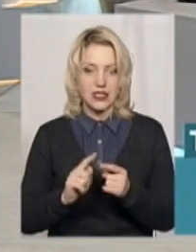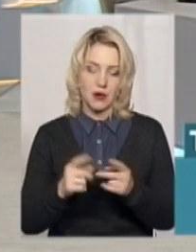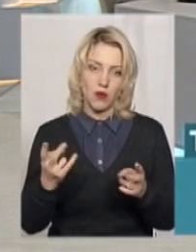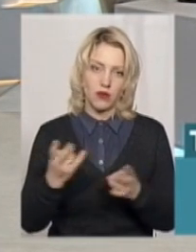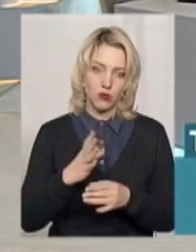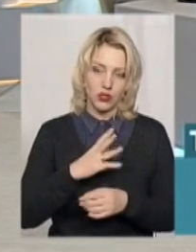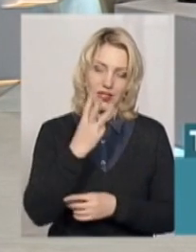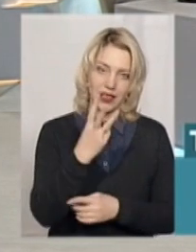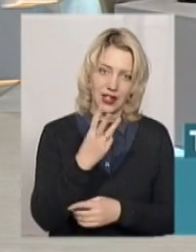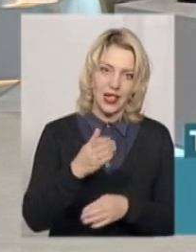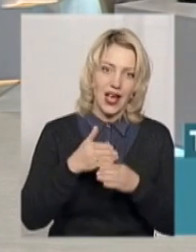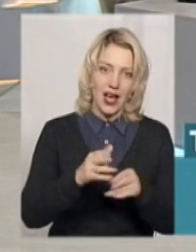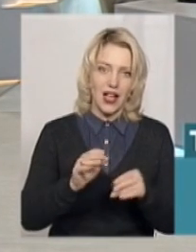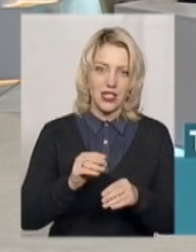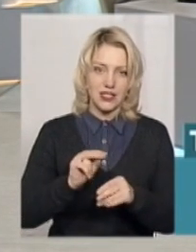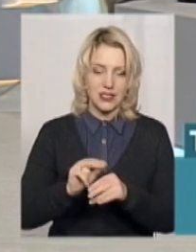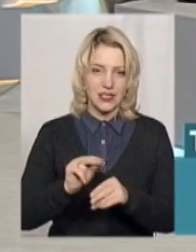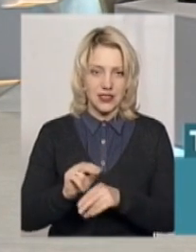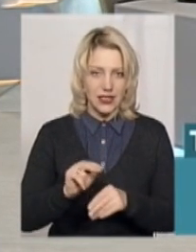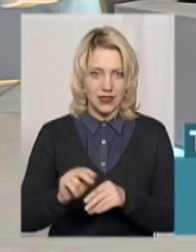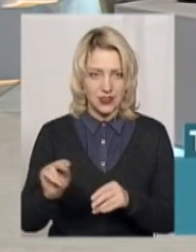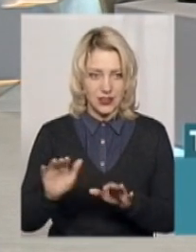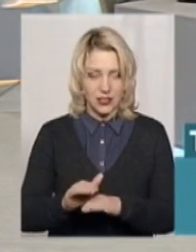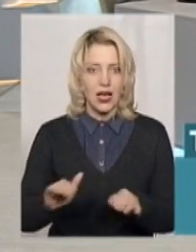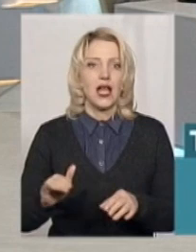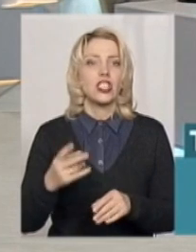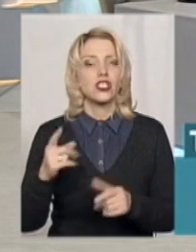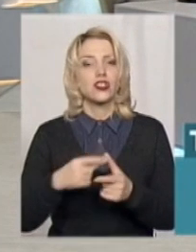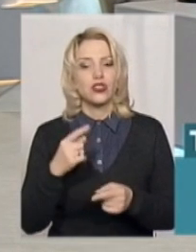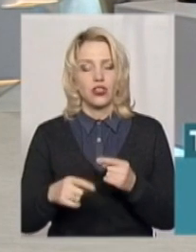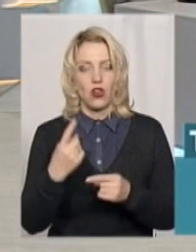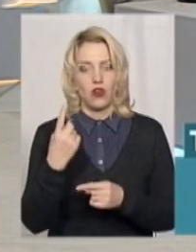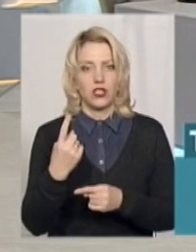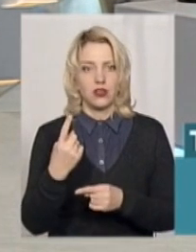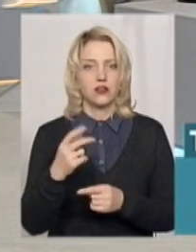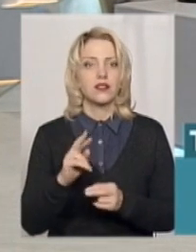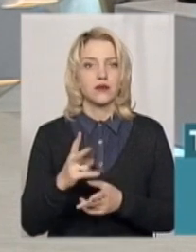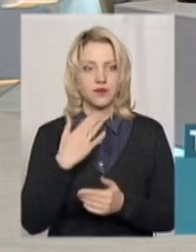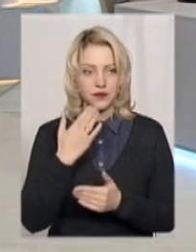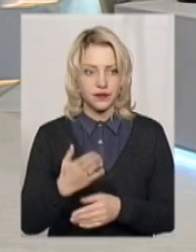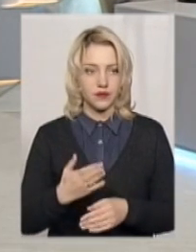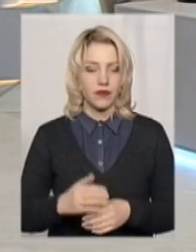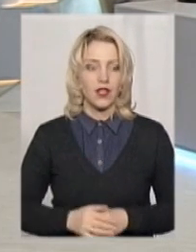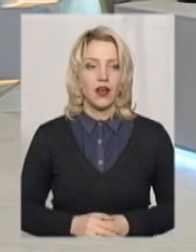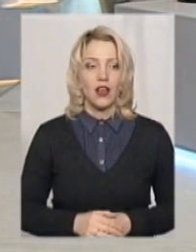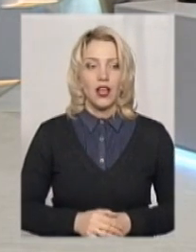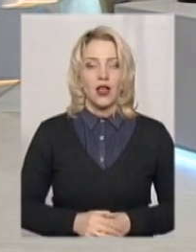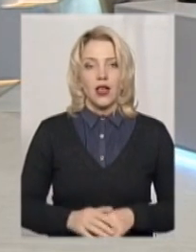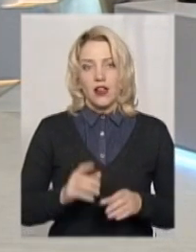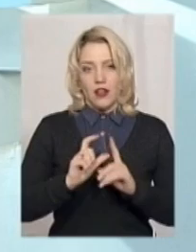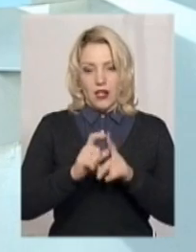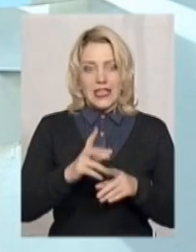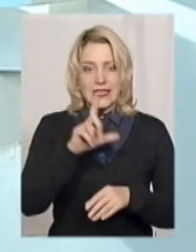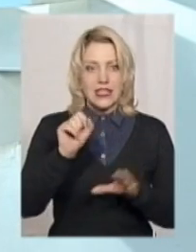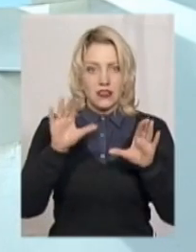один асистент? Ні, який допомагатиме вчителю вже з трьома дітьми, які потребують? За законодавством